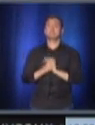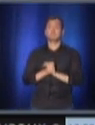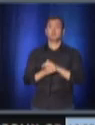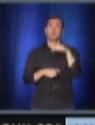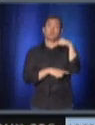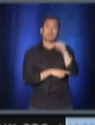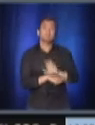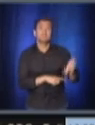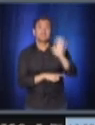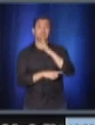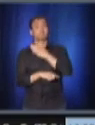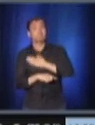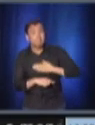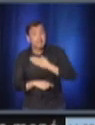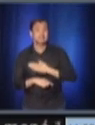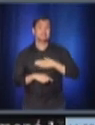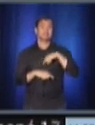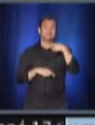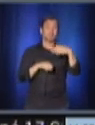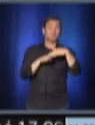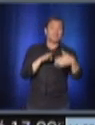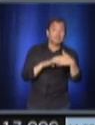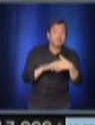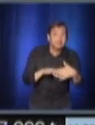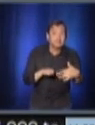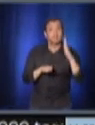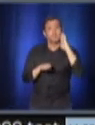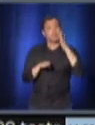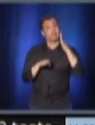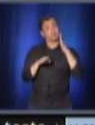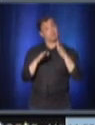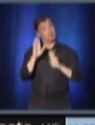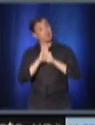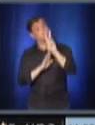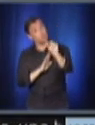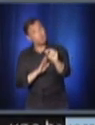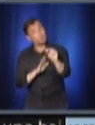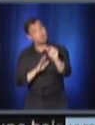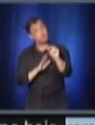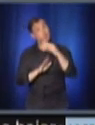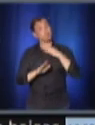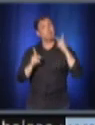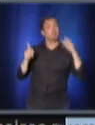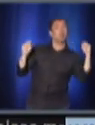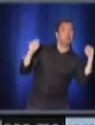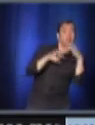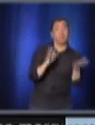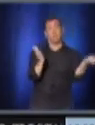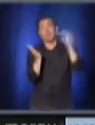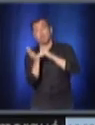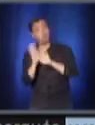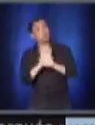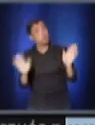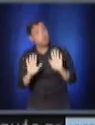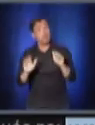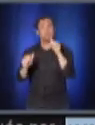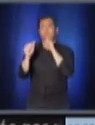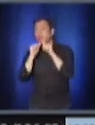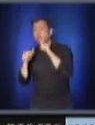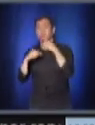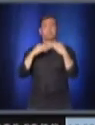de ce qu'on a vu ce week-end-ci, que ce soit sur les plages ou ailleurs. J'aimerais cela.